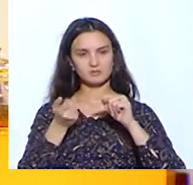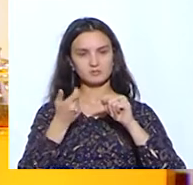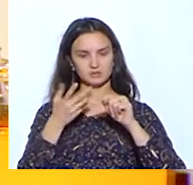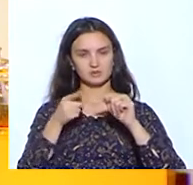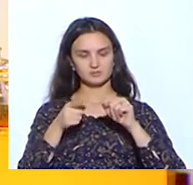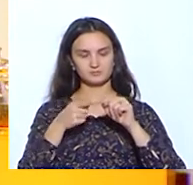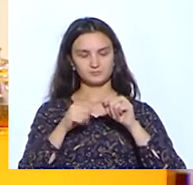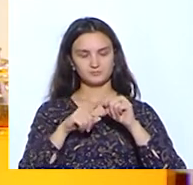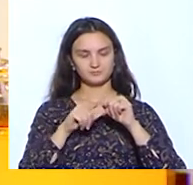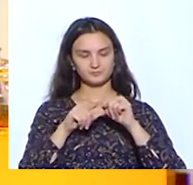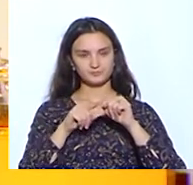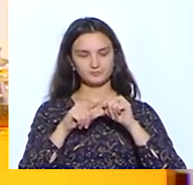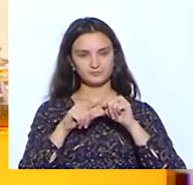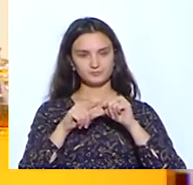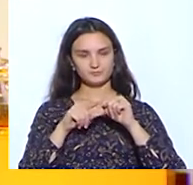რამდენად